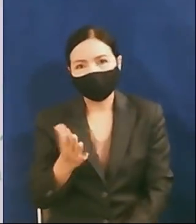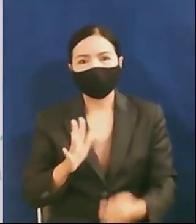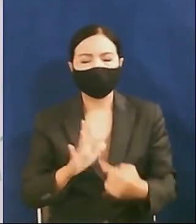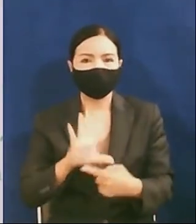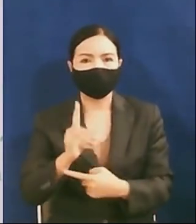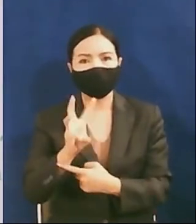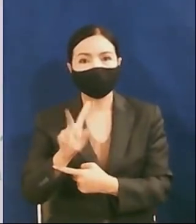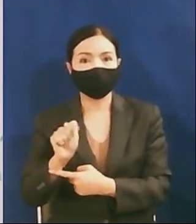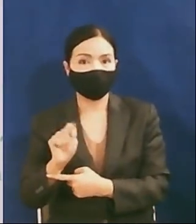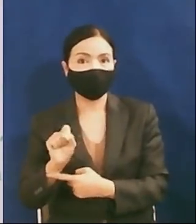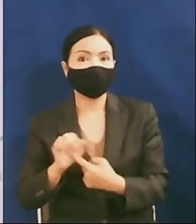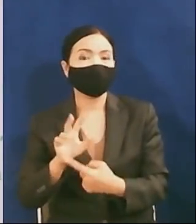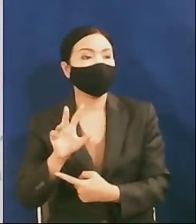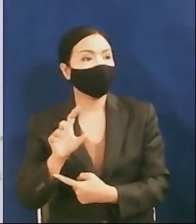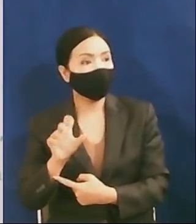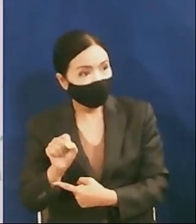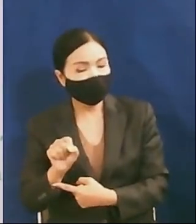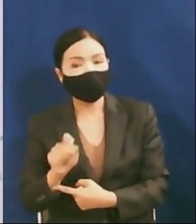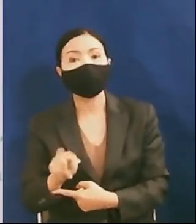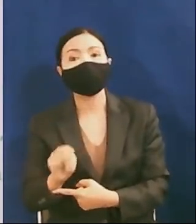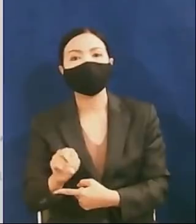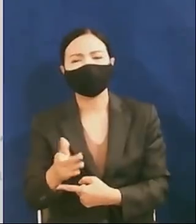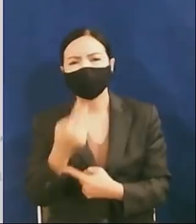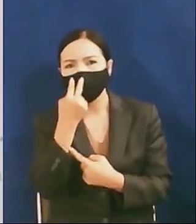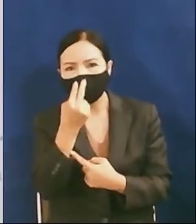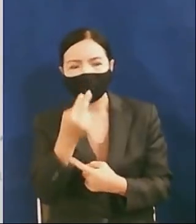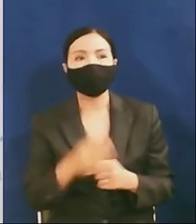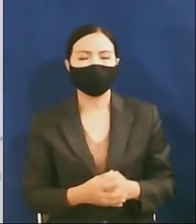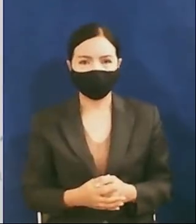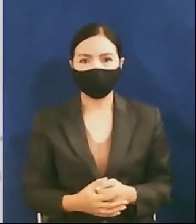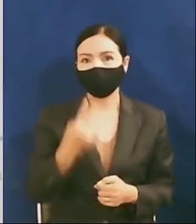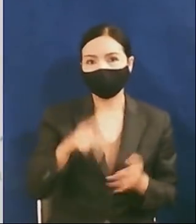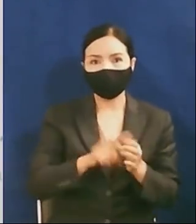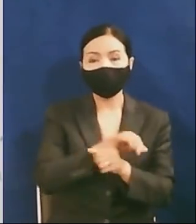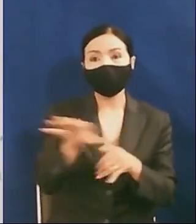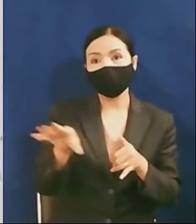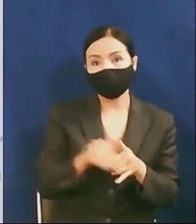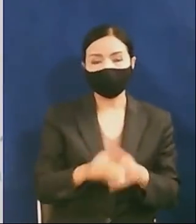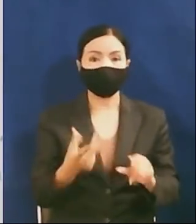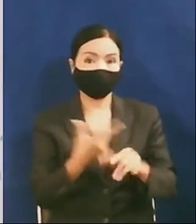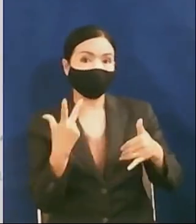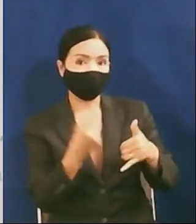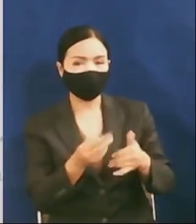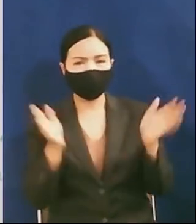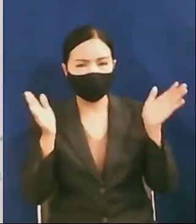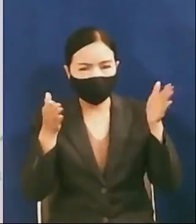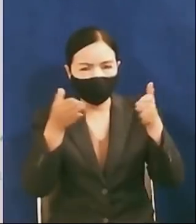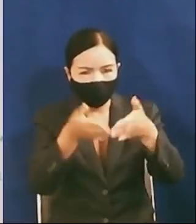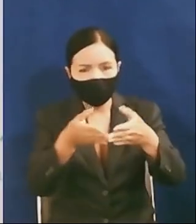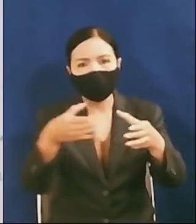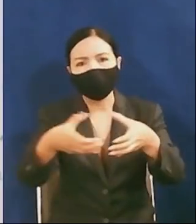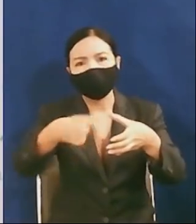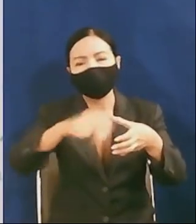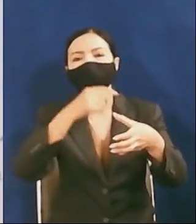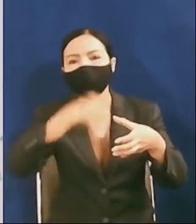ก็จากสถานการณ์ที่เห็นนะคะแล้วก็สถานการณ์การฉีดวัคซีนเราก็จะเห็นได้ว่ายังต้องโฟกัสไปในกลุ่มผู้สูง